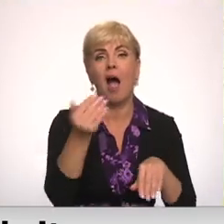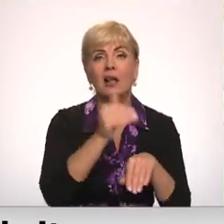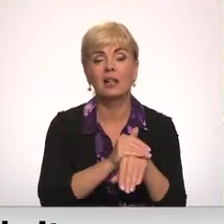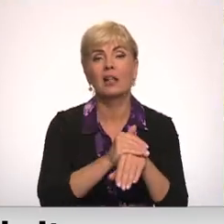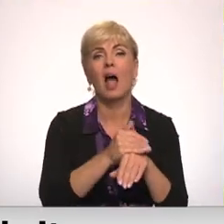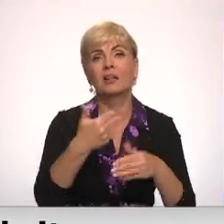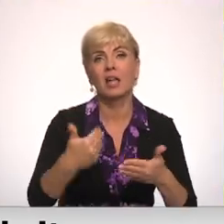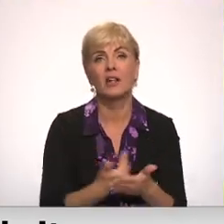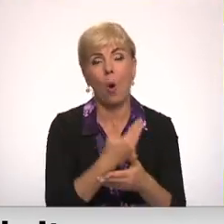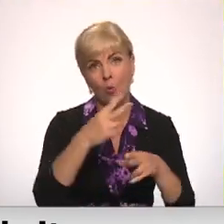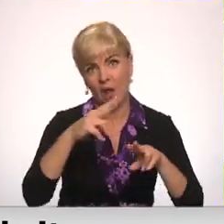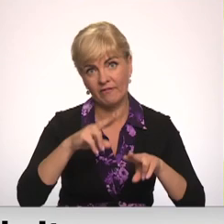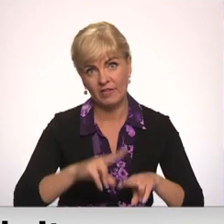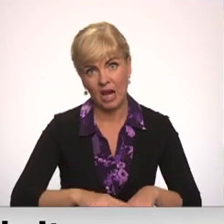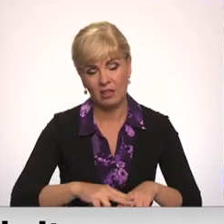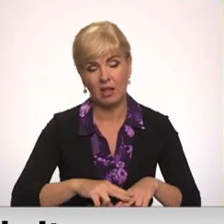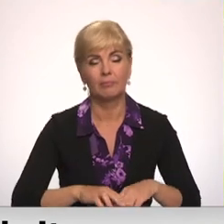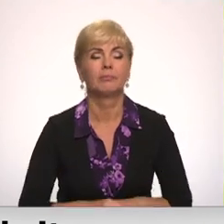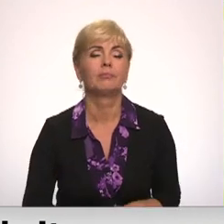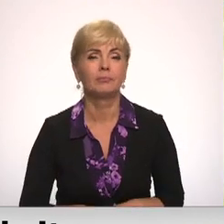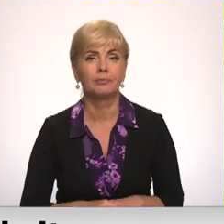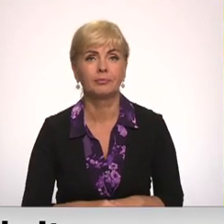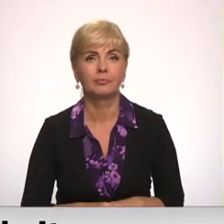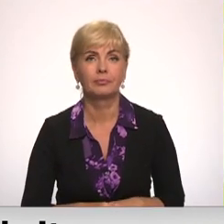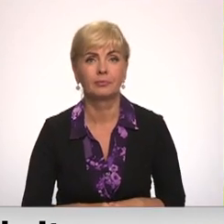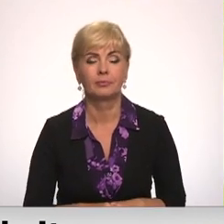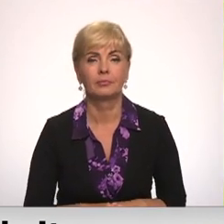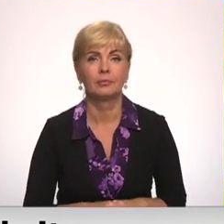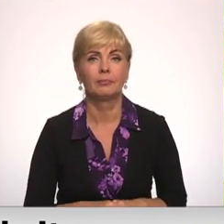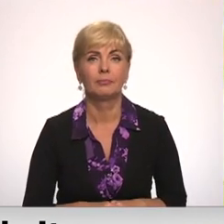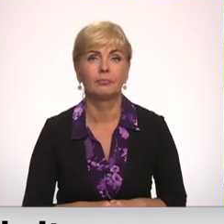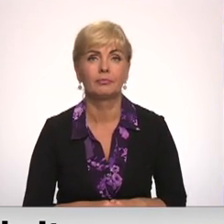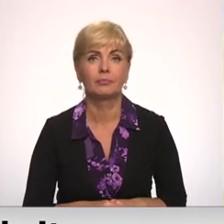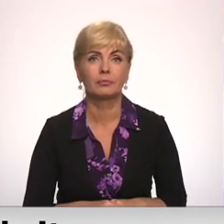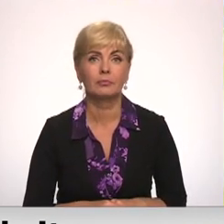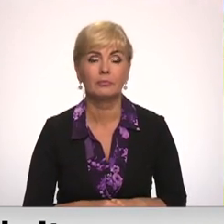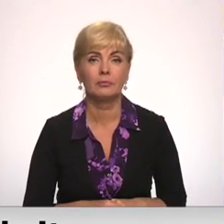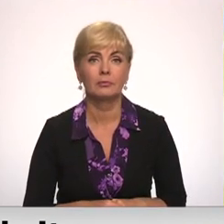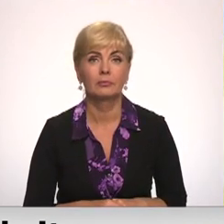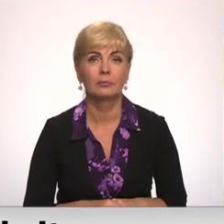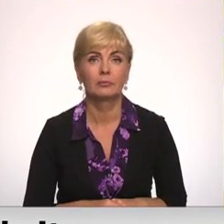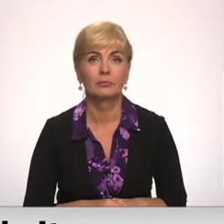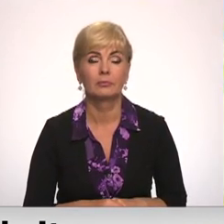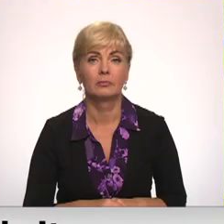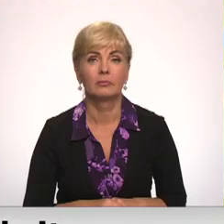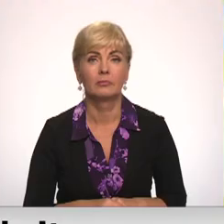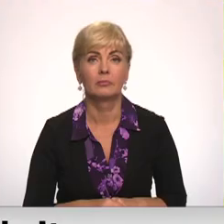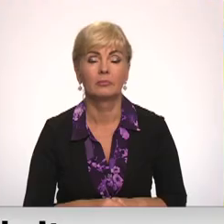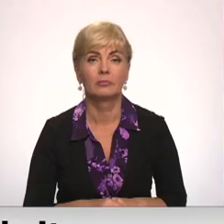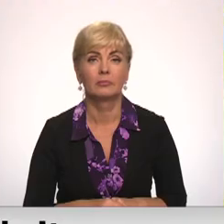vieta. Beatrise Jakobsone, Ausma Sprukta, Arvis Gailums, Latgales reģionālā televīzija, sadarbībā ar Vidus Daugavas televīziju.